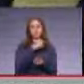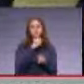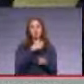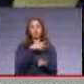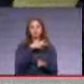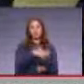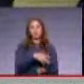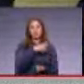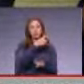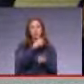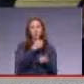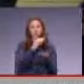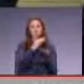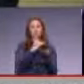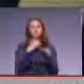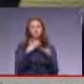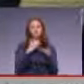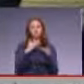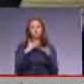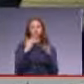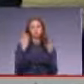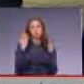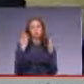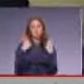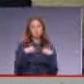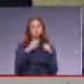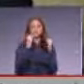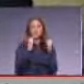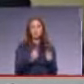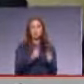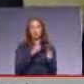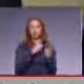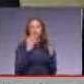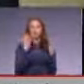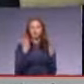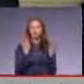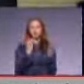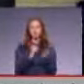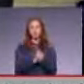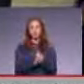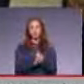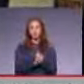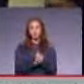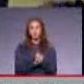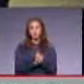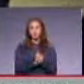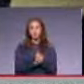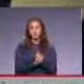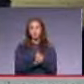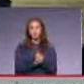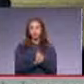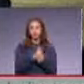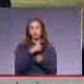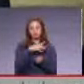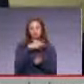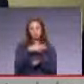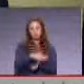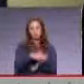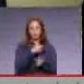حاجه. ربنا يديله الصحه. ربنا يديله الصحه. احنا هنا عن بيوتنا والله. ربنا يديله